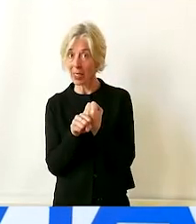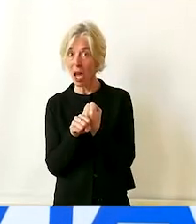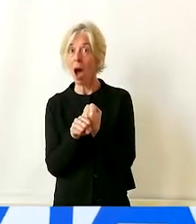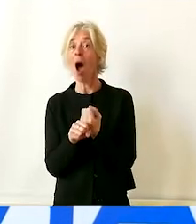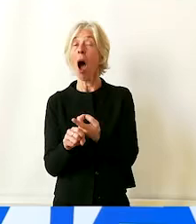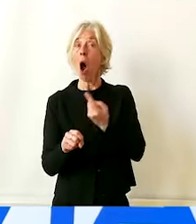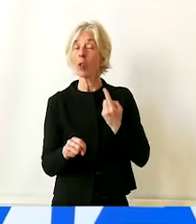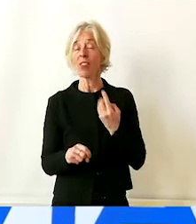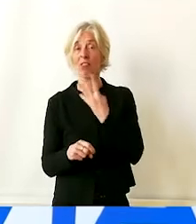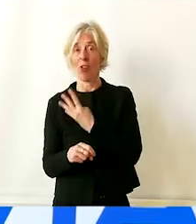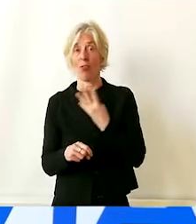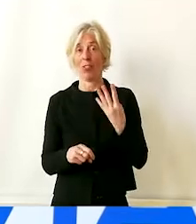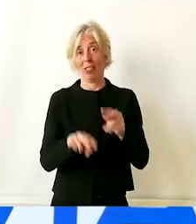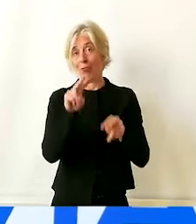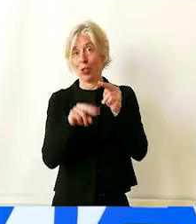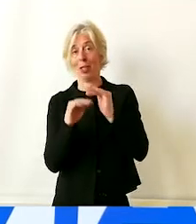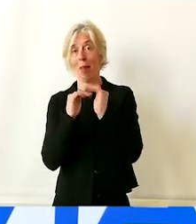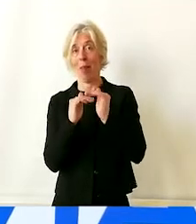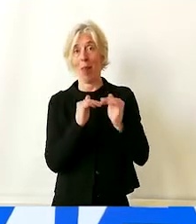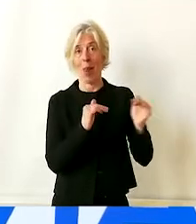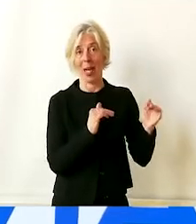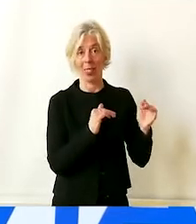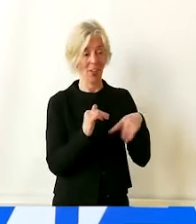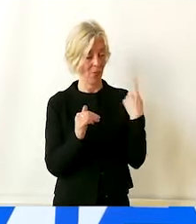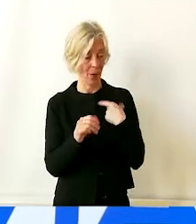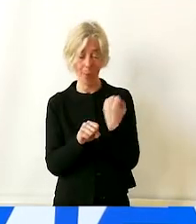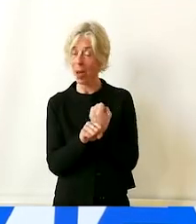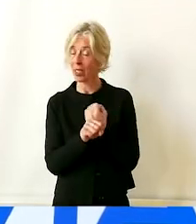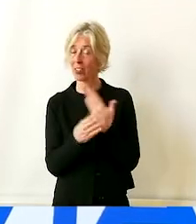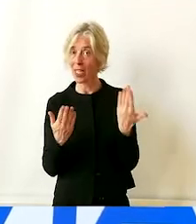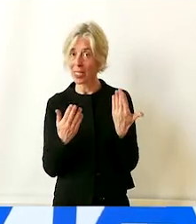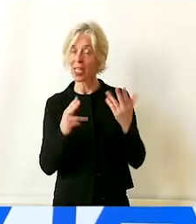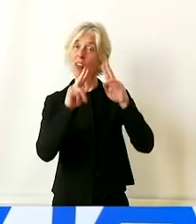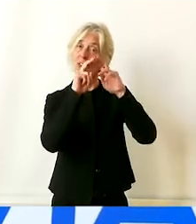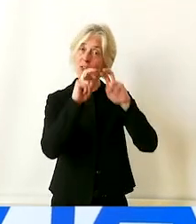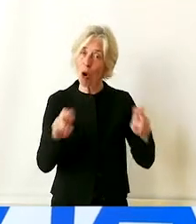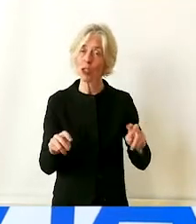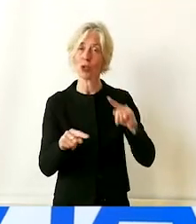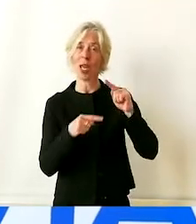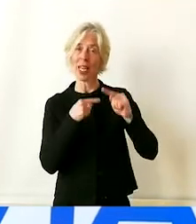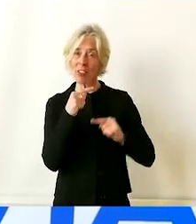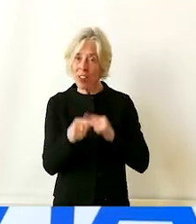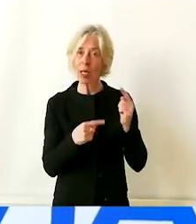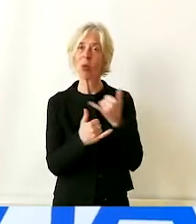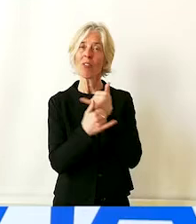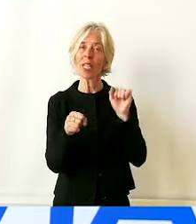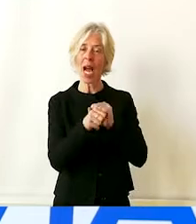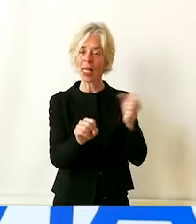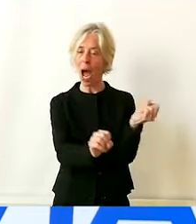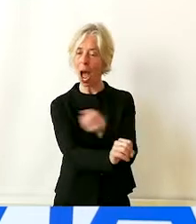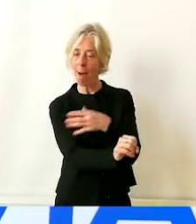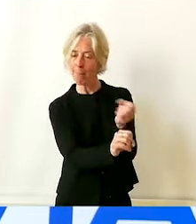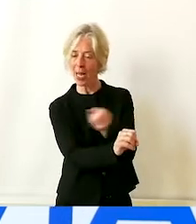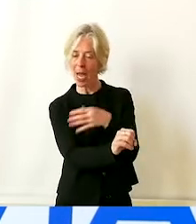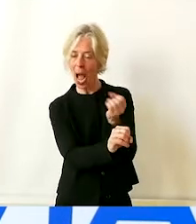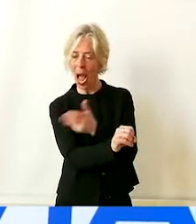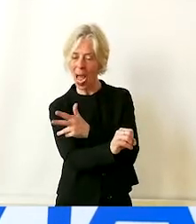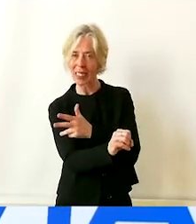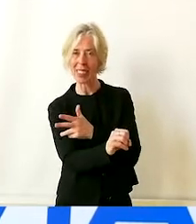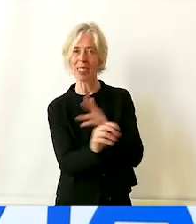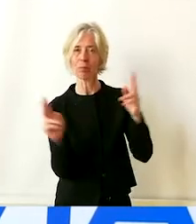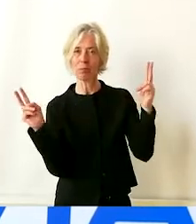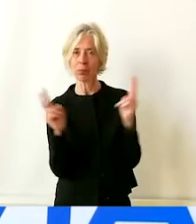treiben stetig die Forschung und Entwicklung sowie die Produktion von Abgasnachbehandlungssystemen für Pkw, Lkw